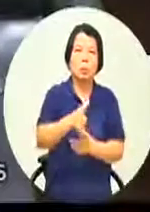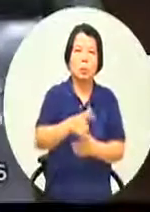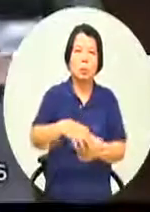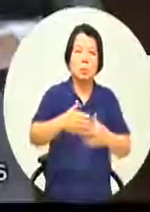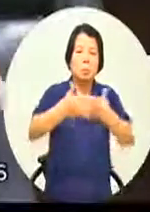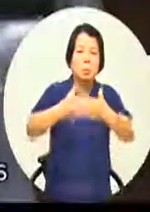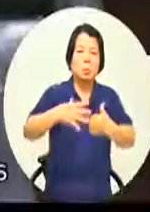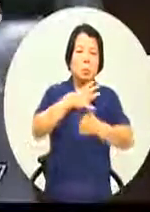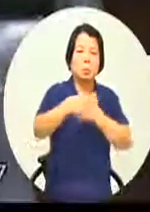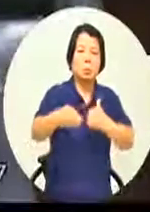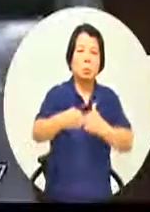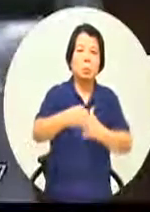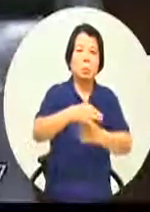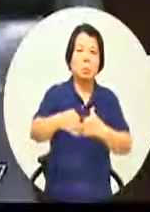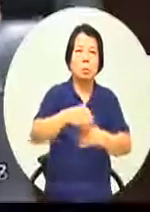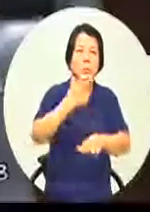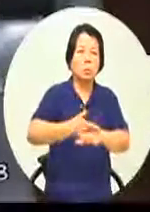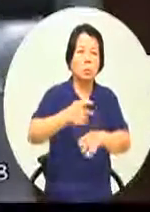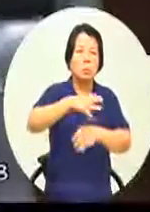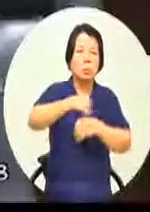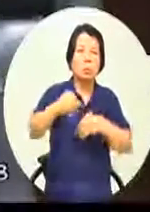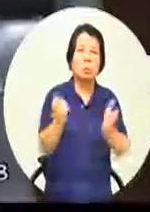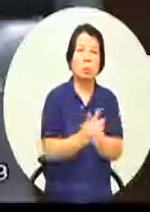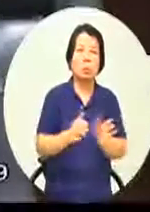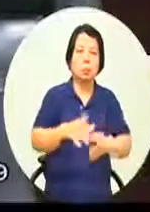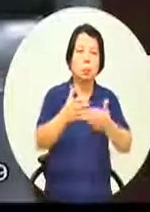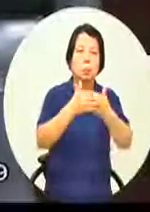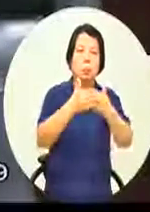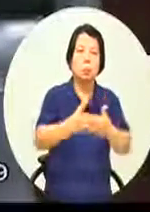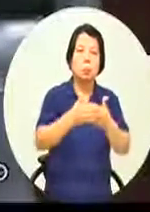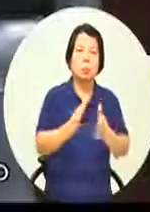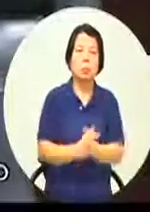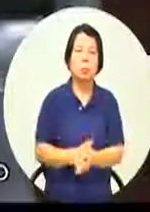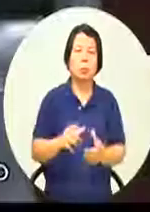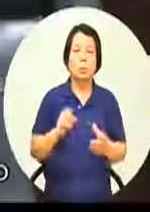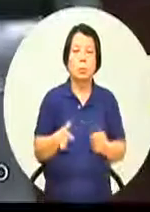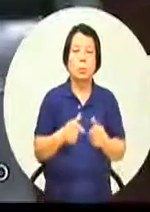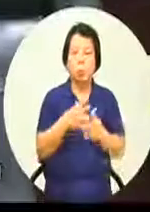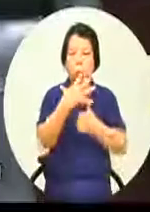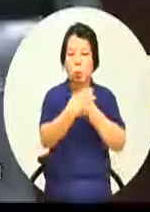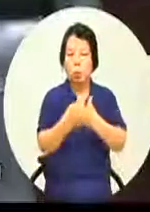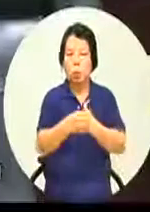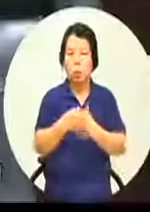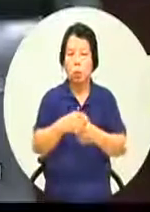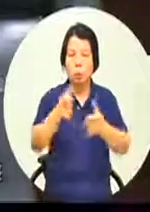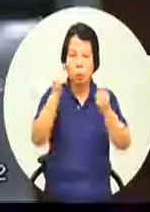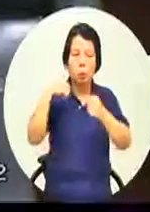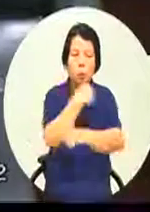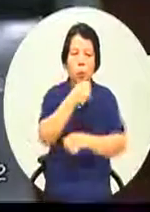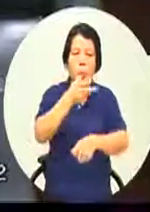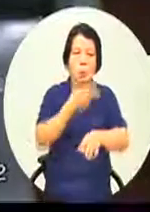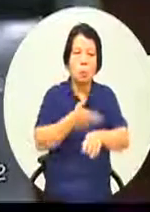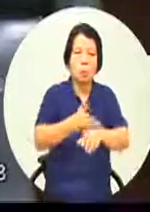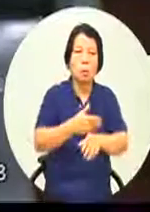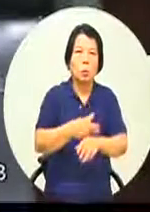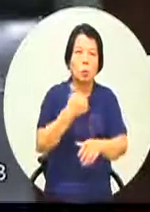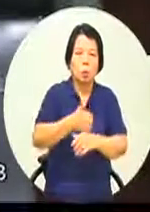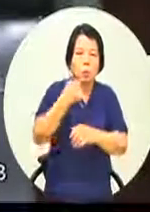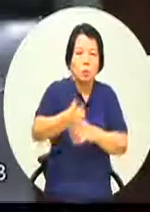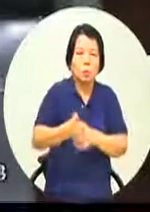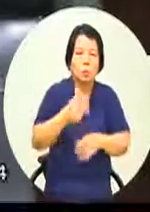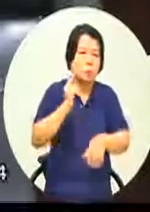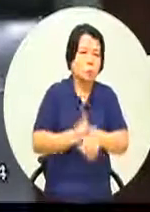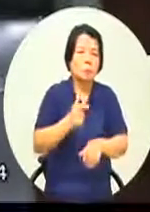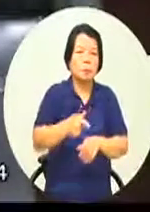陆我们政治正确一点，以中国来讲，中国不只学了我们台湾的养殖户的优良的技术，同